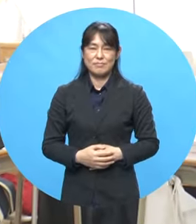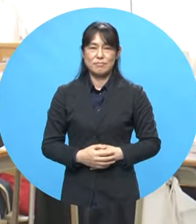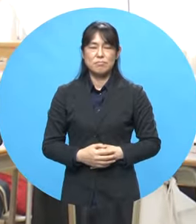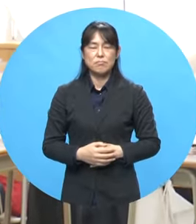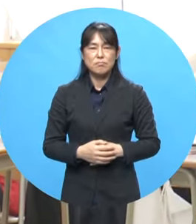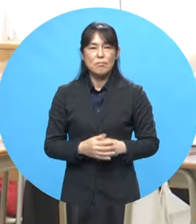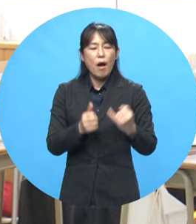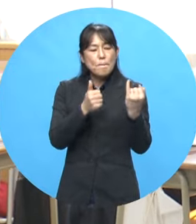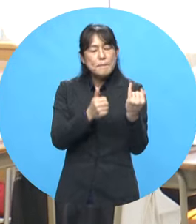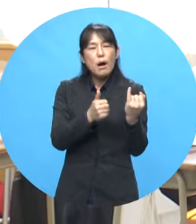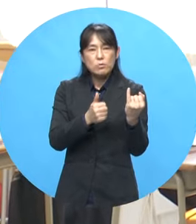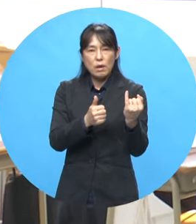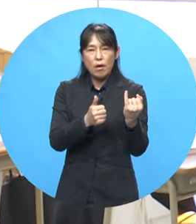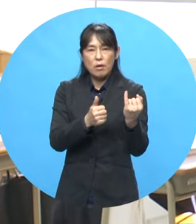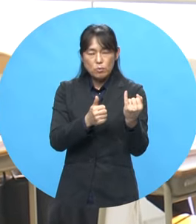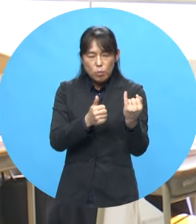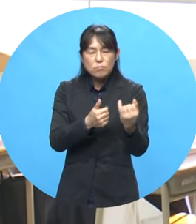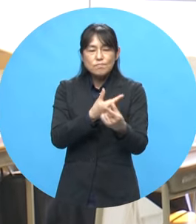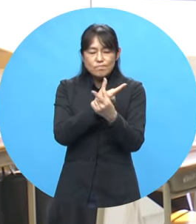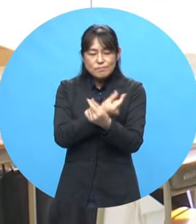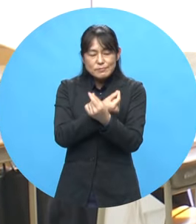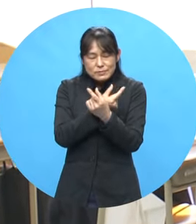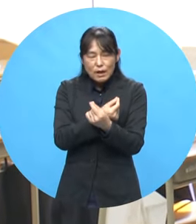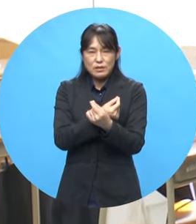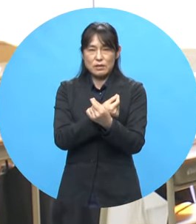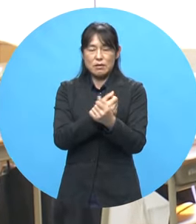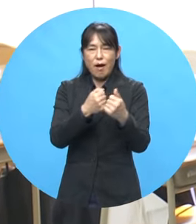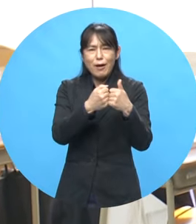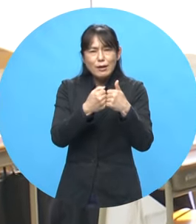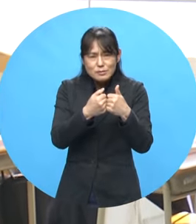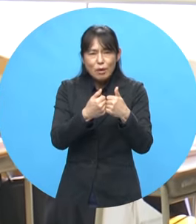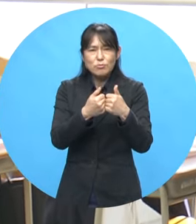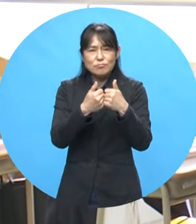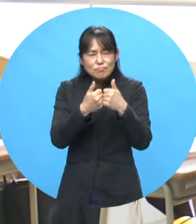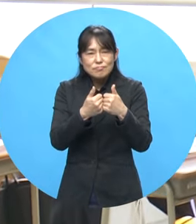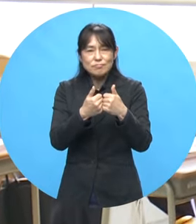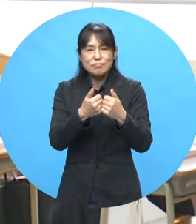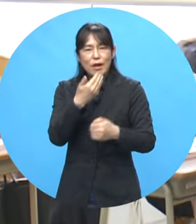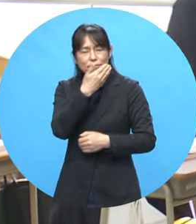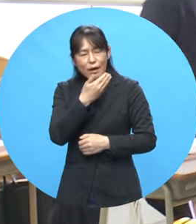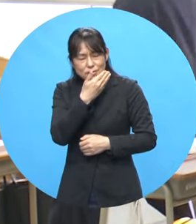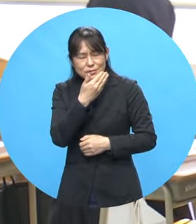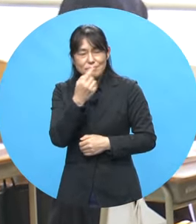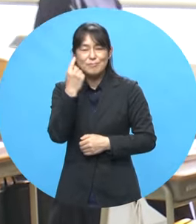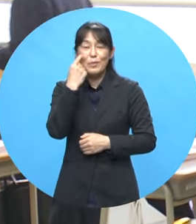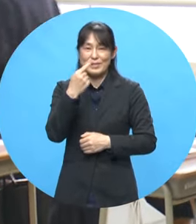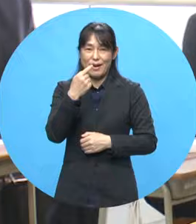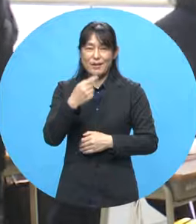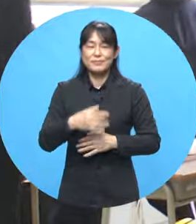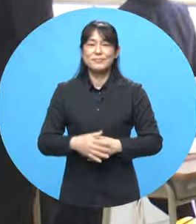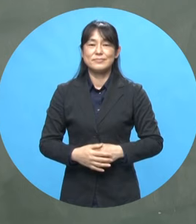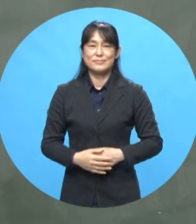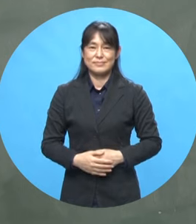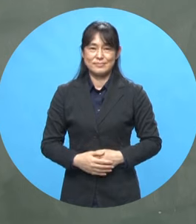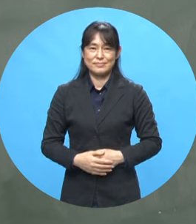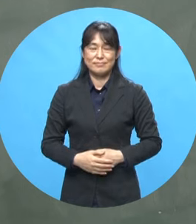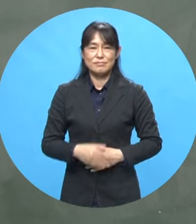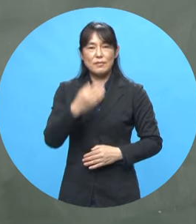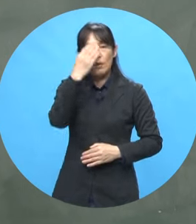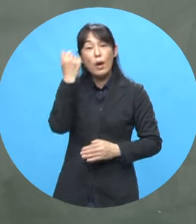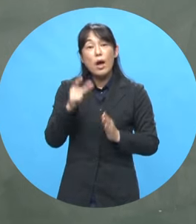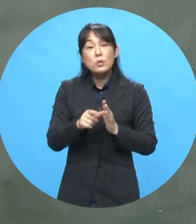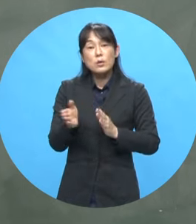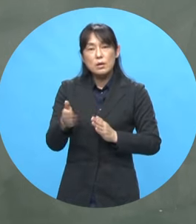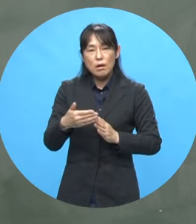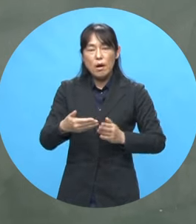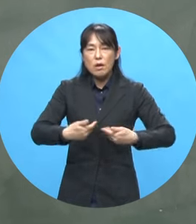やっぱパートナーとしっかりやっぱ話し合うってことはとても一番大切だと思いました。 若い年齢